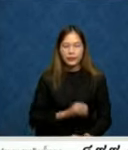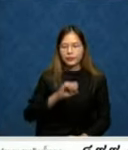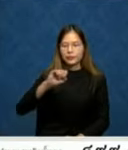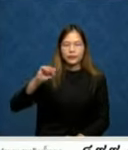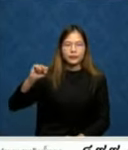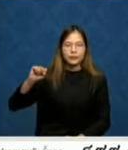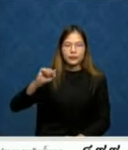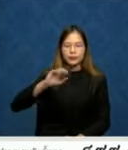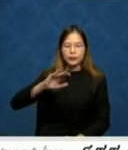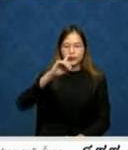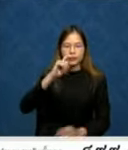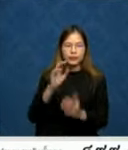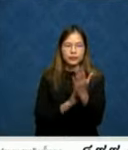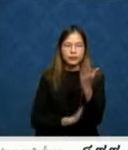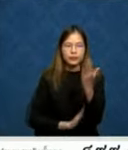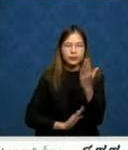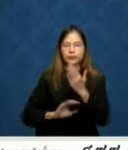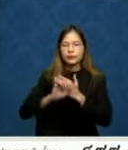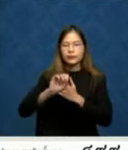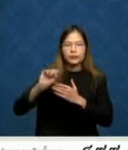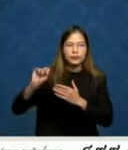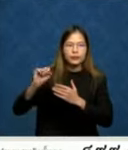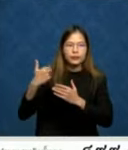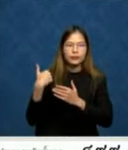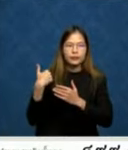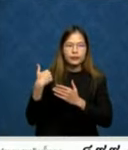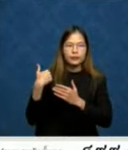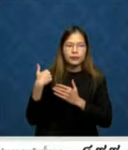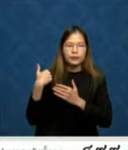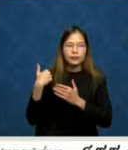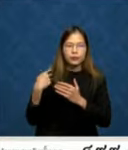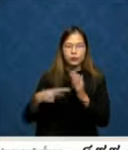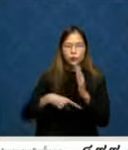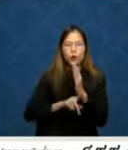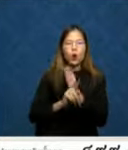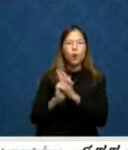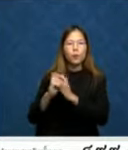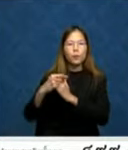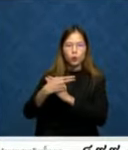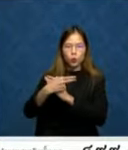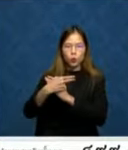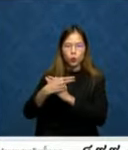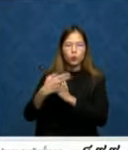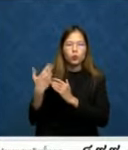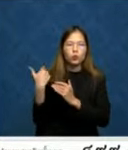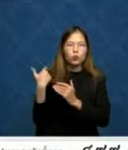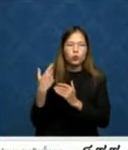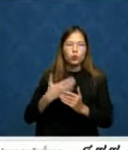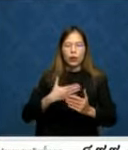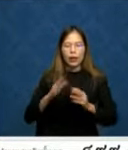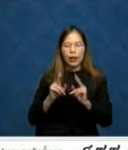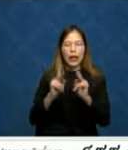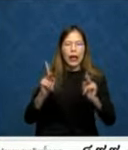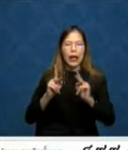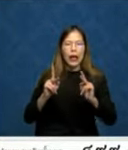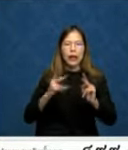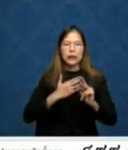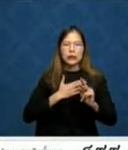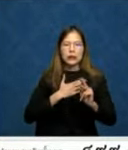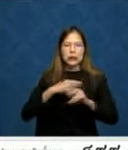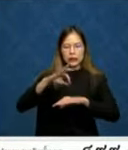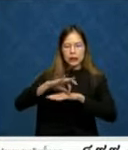นชาวไทยผู้แทนของชาวปทุมธานีเขต7และในฐานะกรรมาธิการนะครับผมได้สงวน